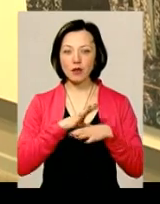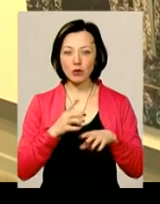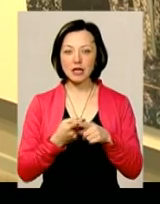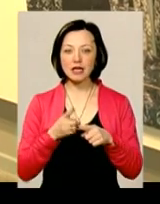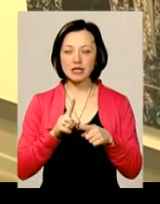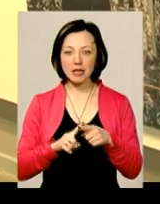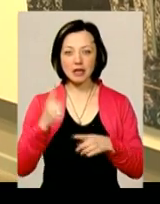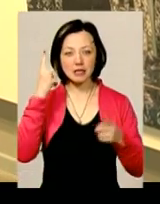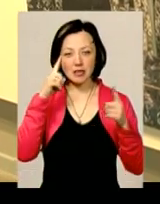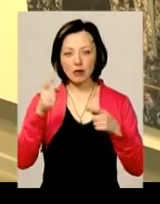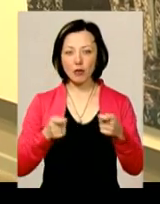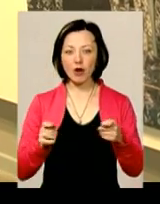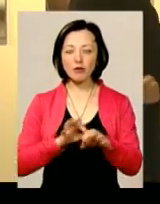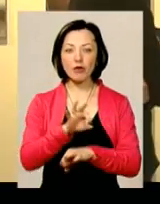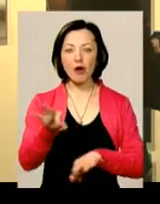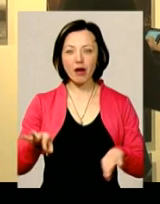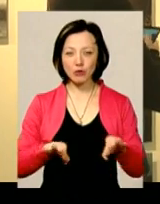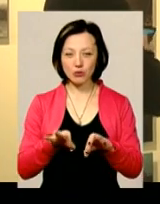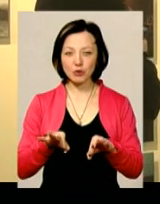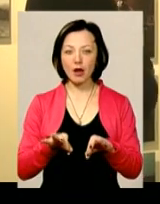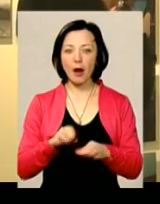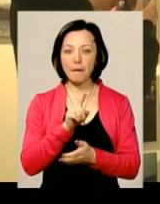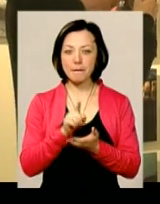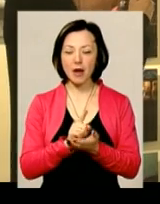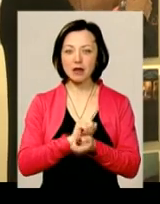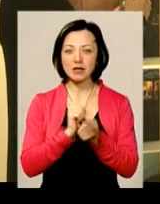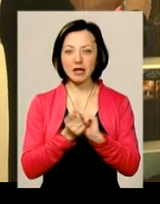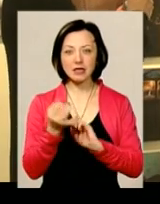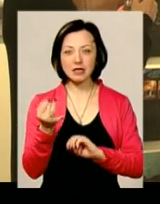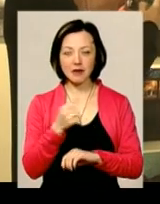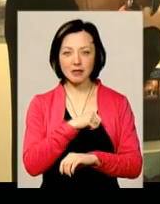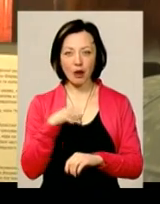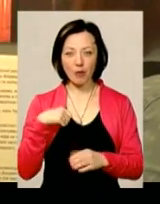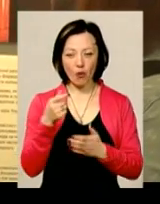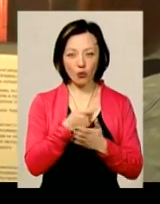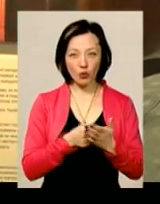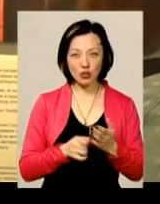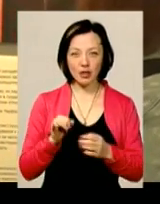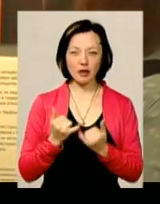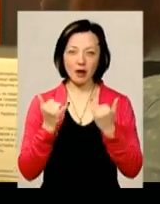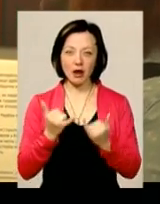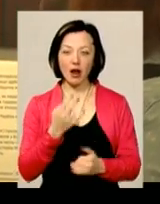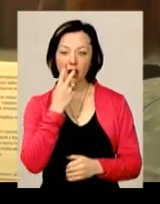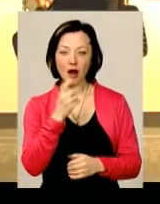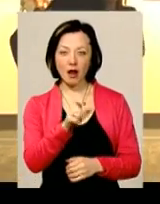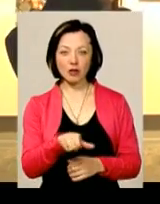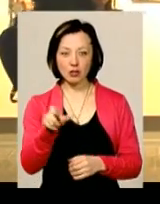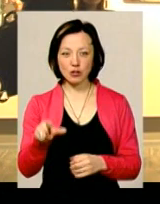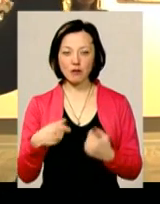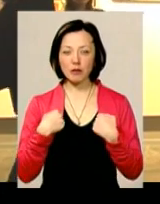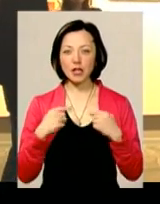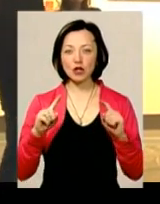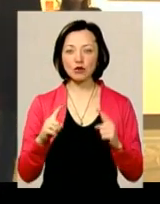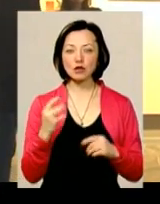це, за задумом куратора проекту Олександра Мехеда, мало стати цікавим як для самих художників, так і для глядачів. Мені дуже